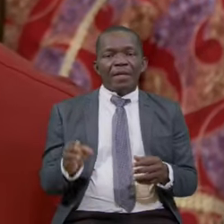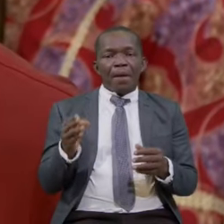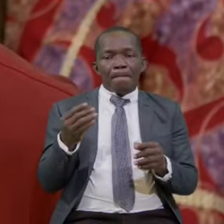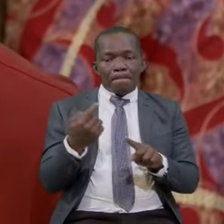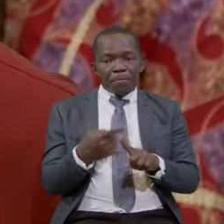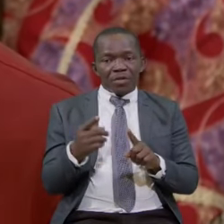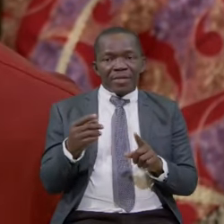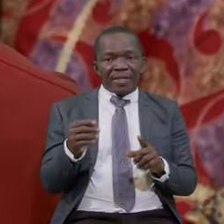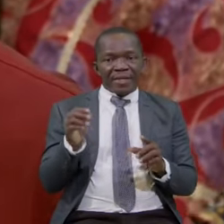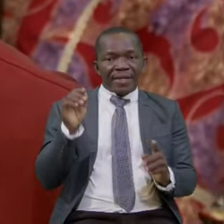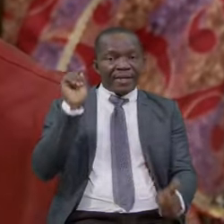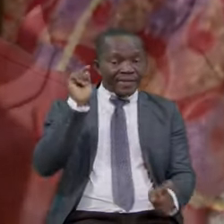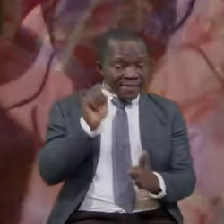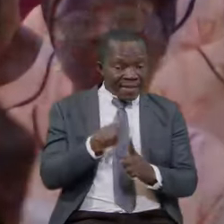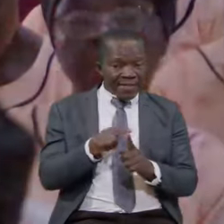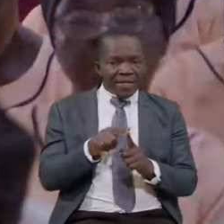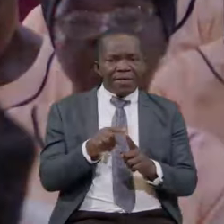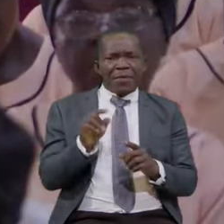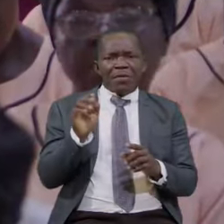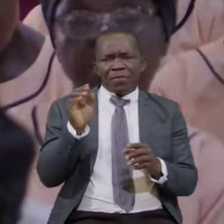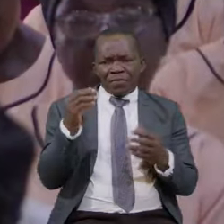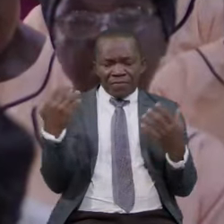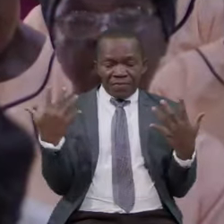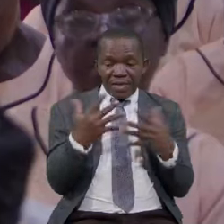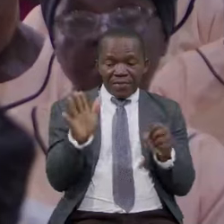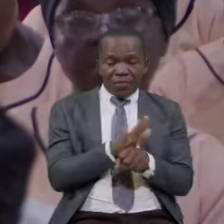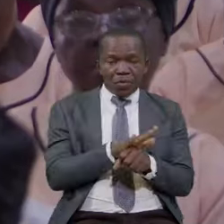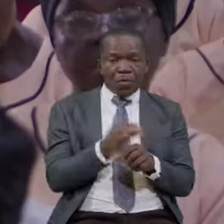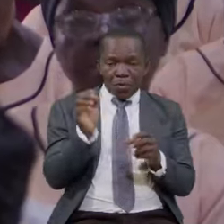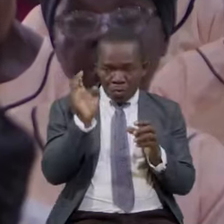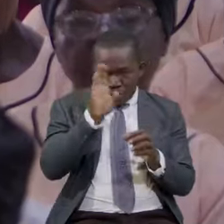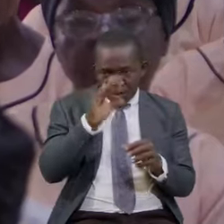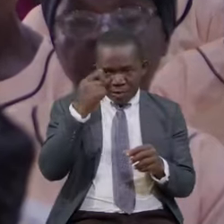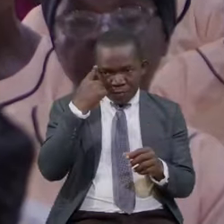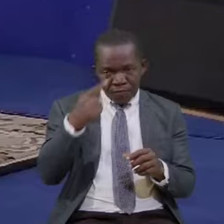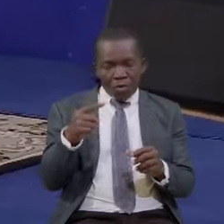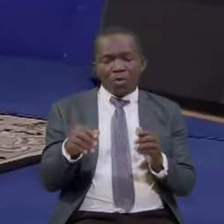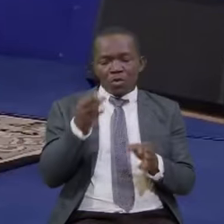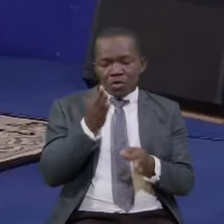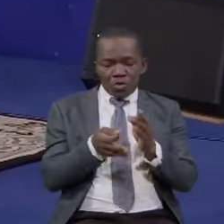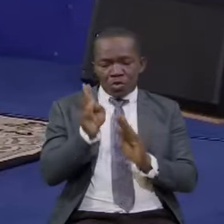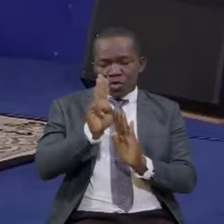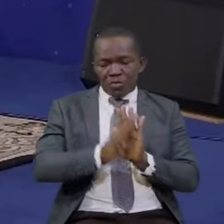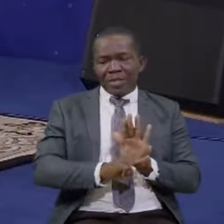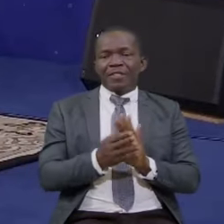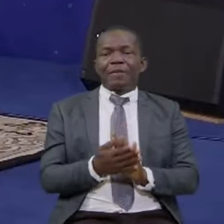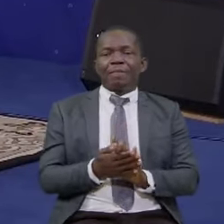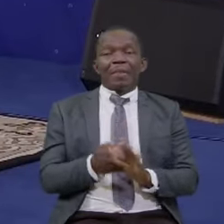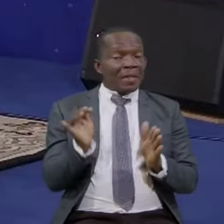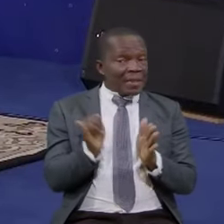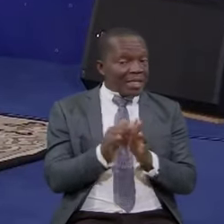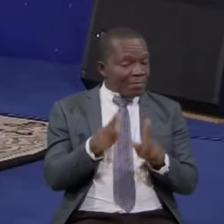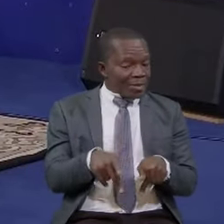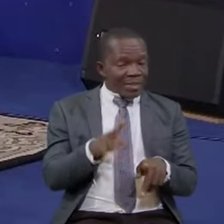jugement et l'ardeur c'est c'est toi qui cherche ça ch jugement il ne veut pas te